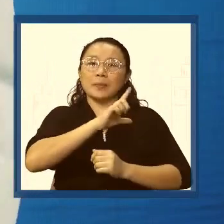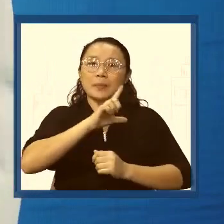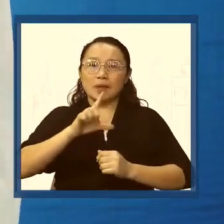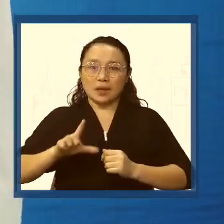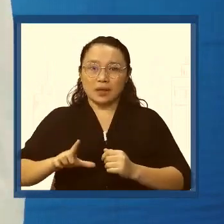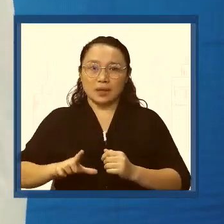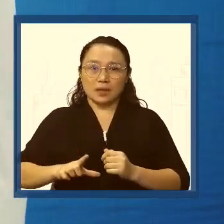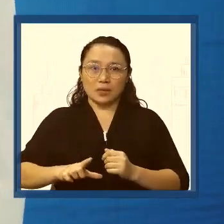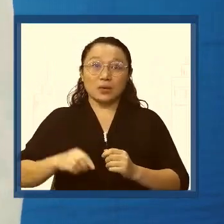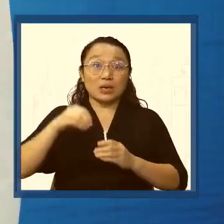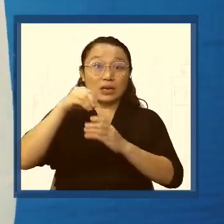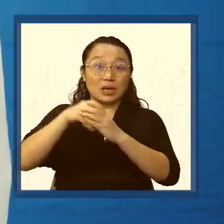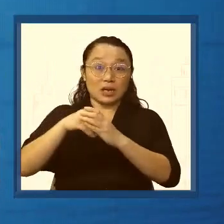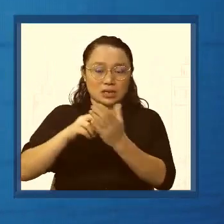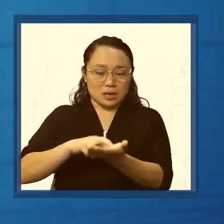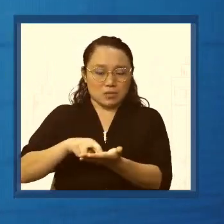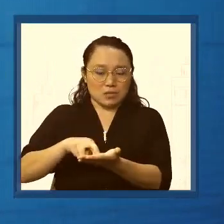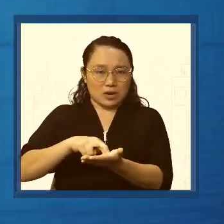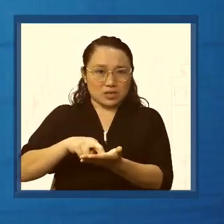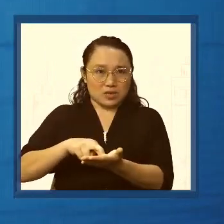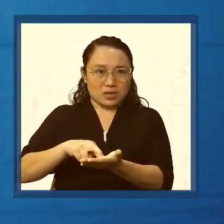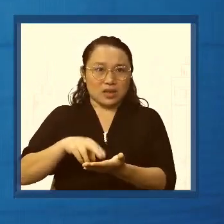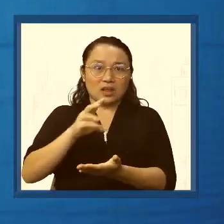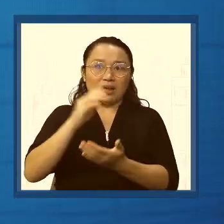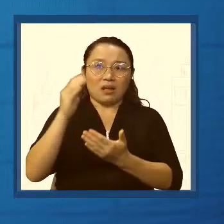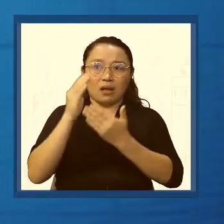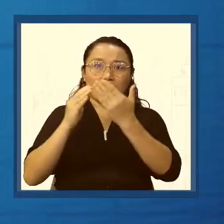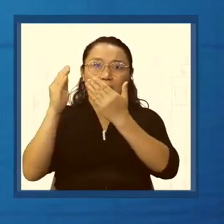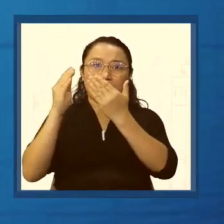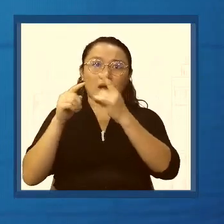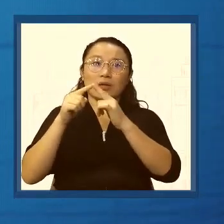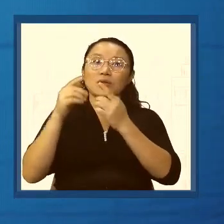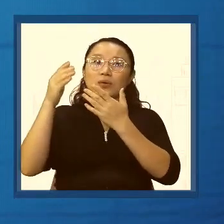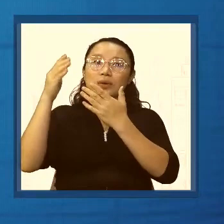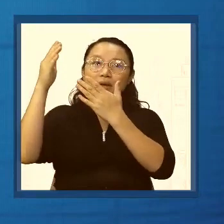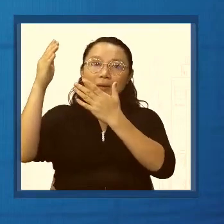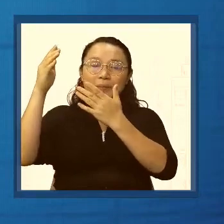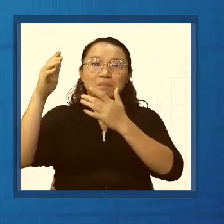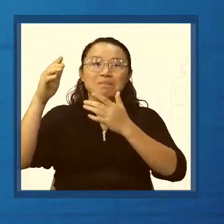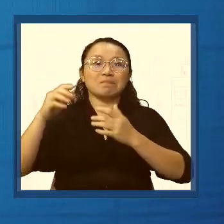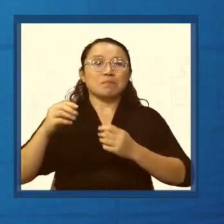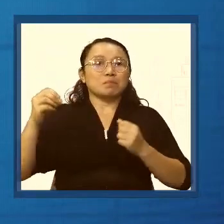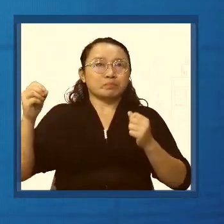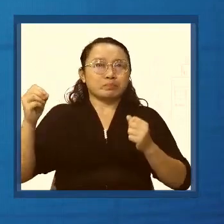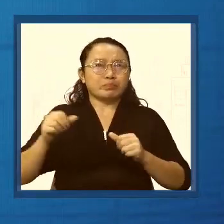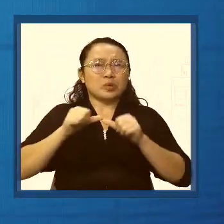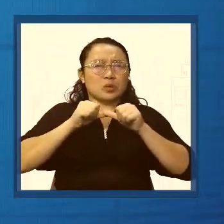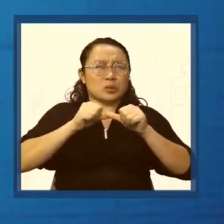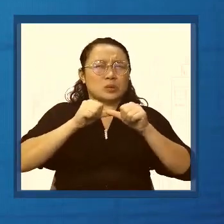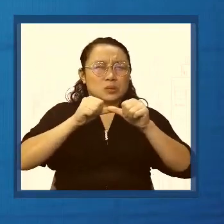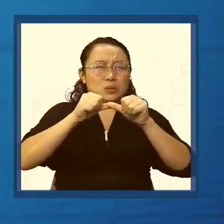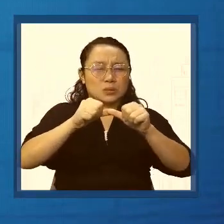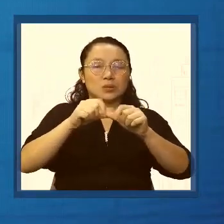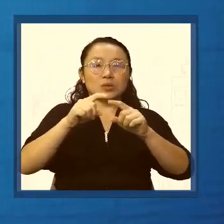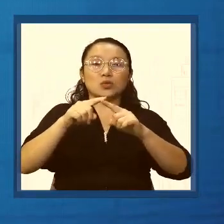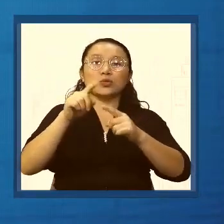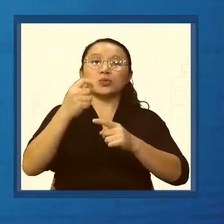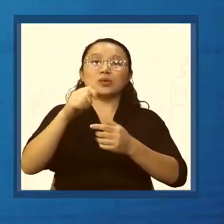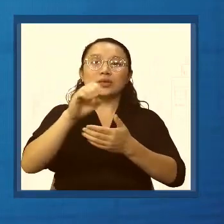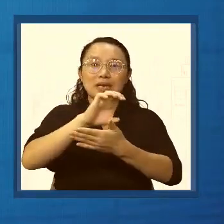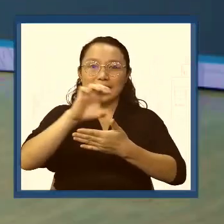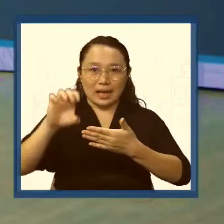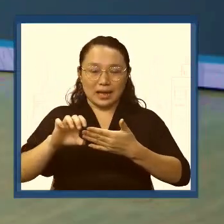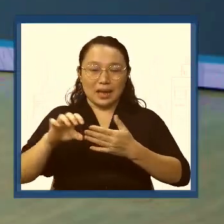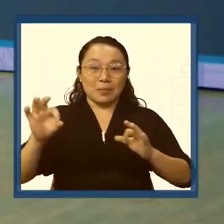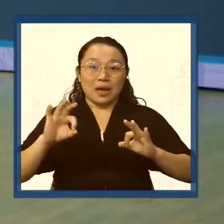diha sa pagkamatinumanon o pagkamalagaro ngadto kaniya, mulungtad ngadto sa walay katapusan. Ang paghadlok